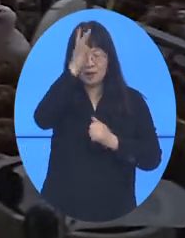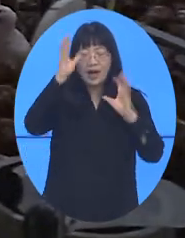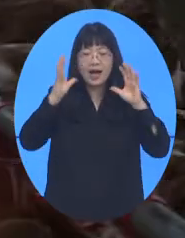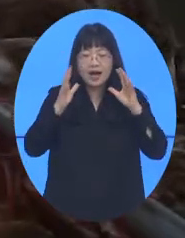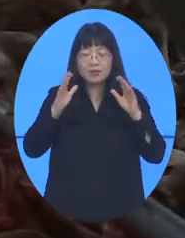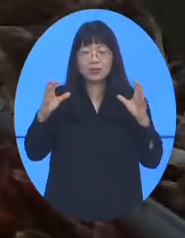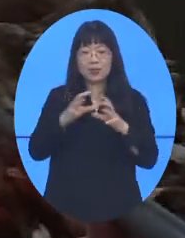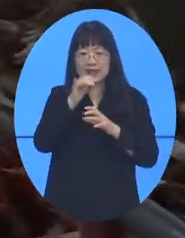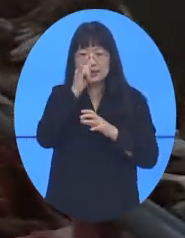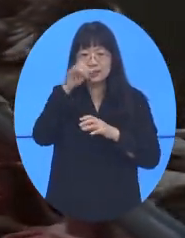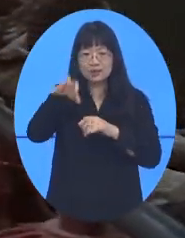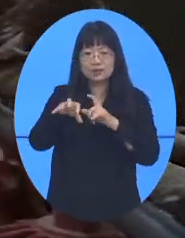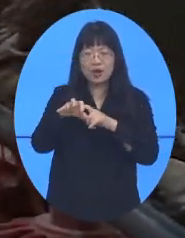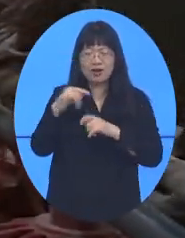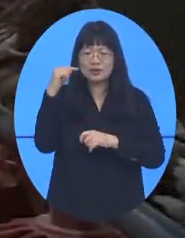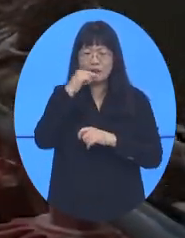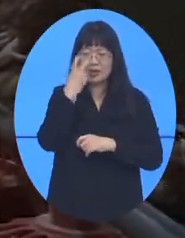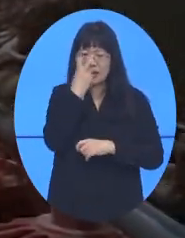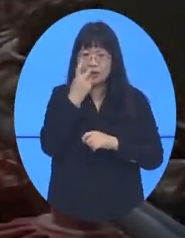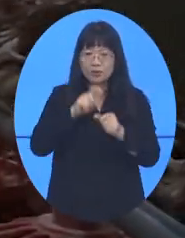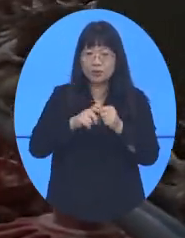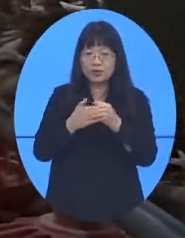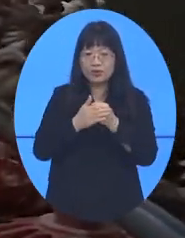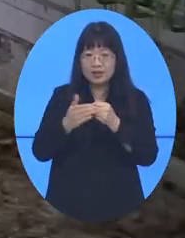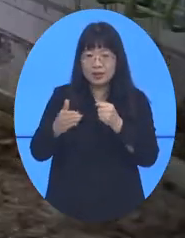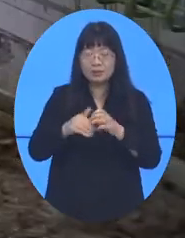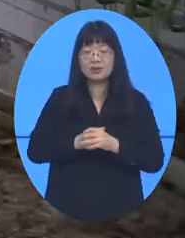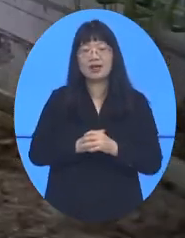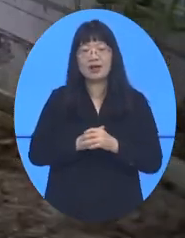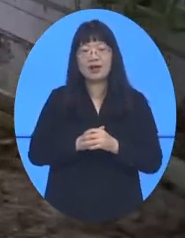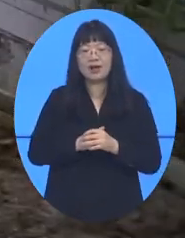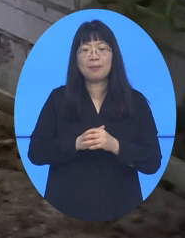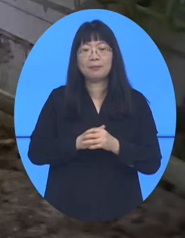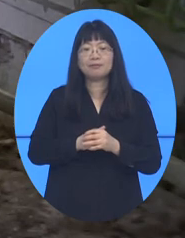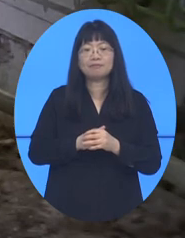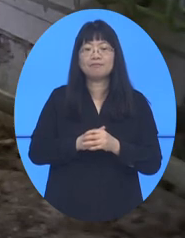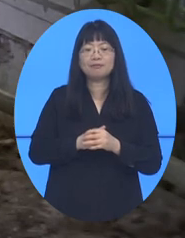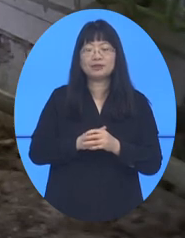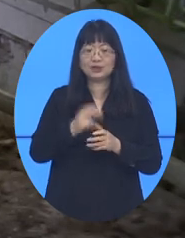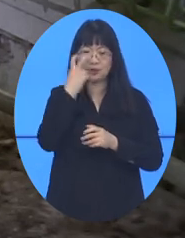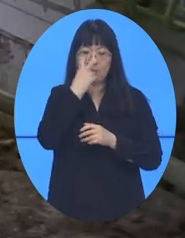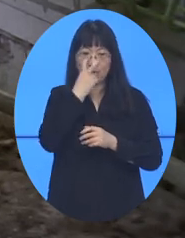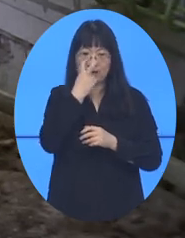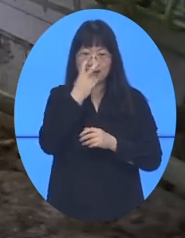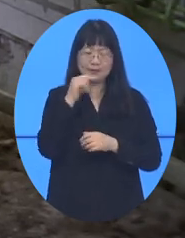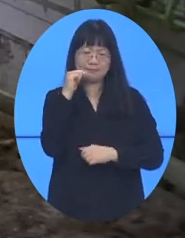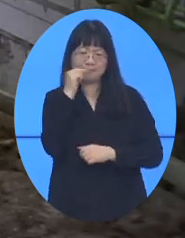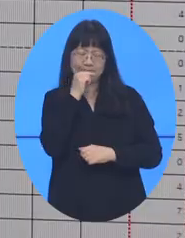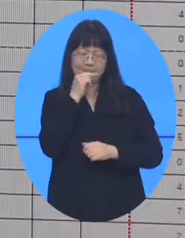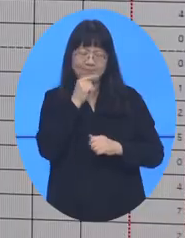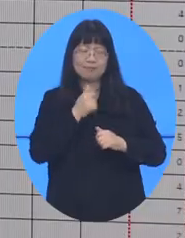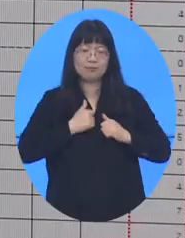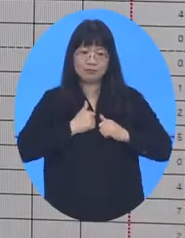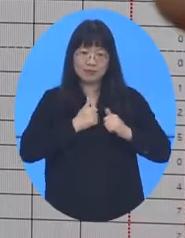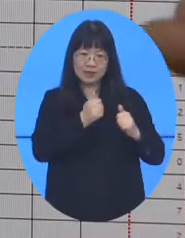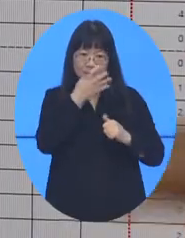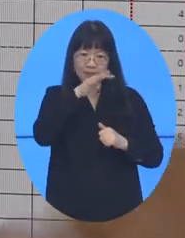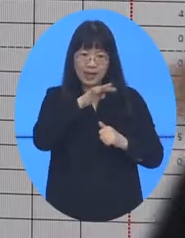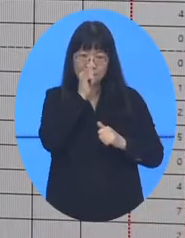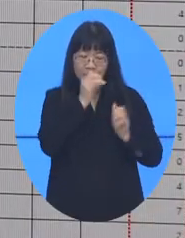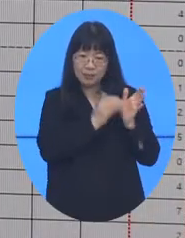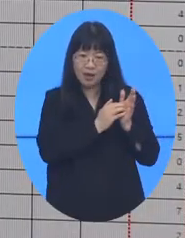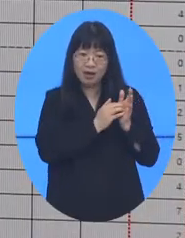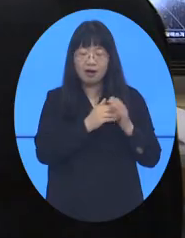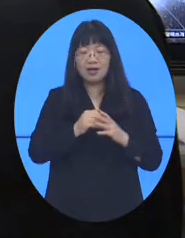양계장. 농가에서는 철저히 관리하기 위해 파일로 정리해 건강 상태를 체크합니다. 그런데 최근